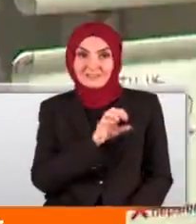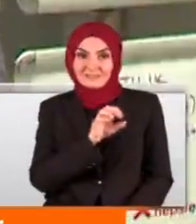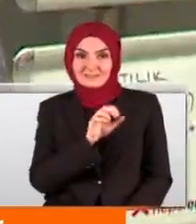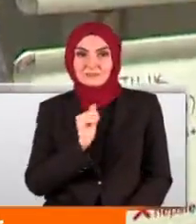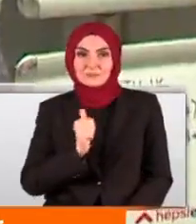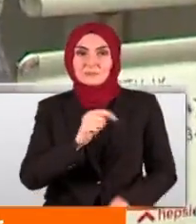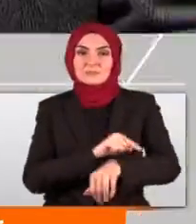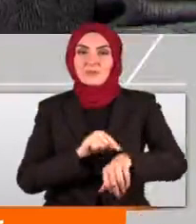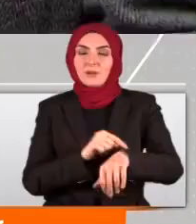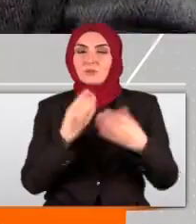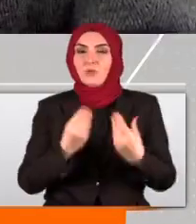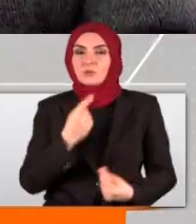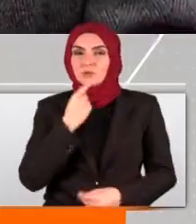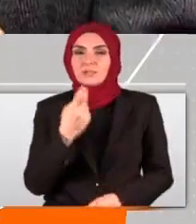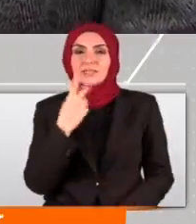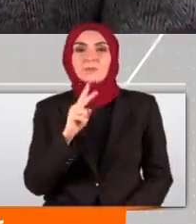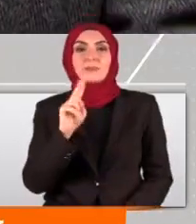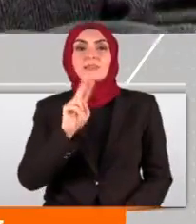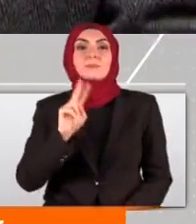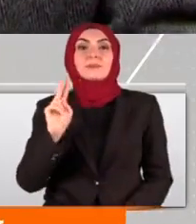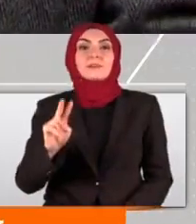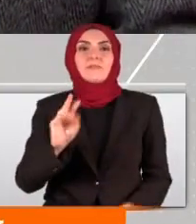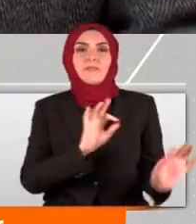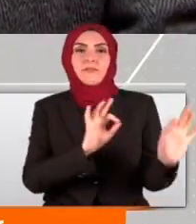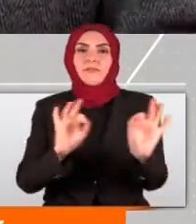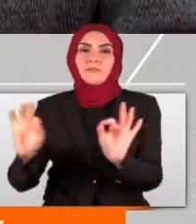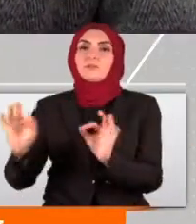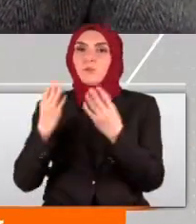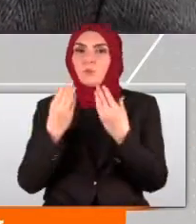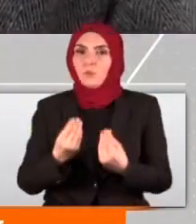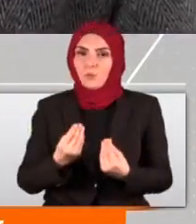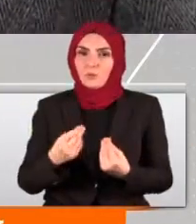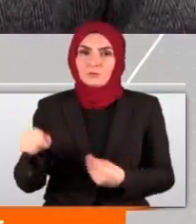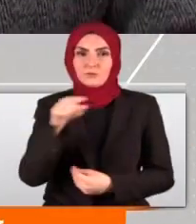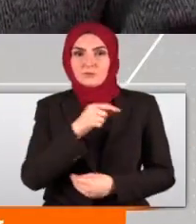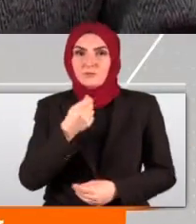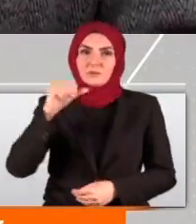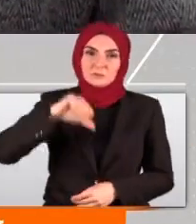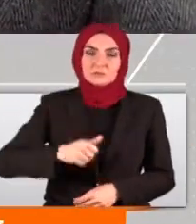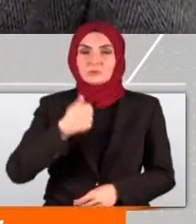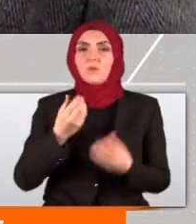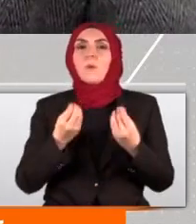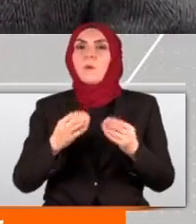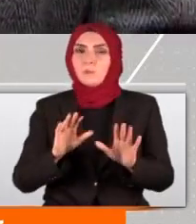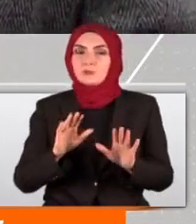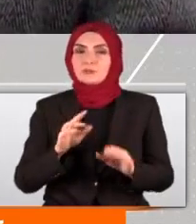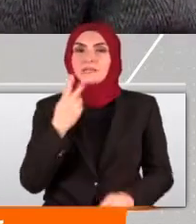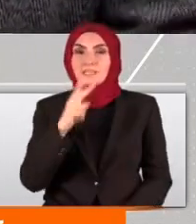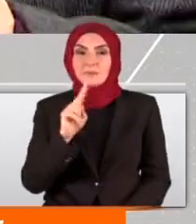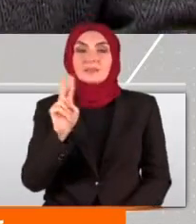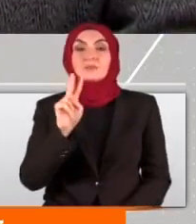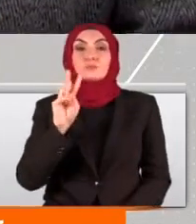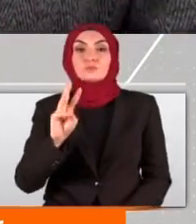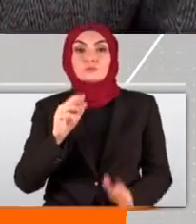görünüyor. 2022 stabil şekilde geçecek. Yani 3 aşağı 5 yukarı bu piyasa değişmeyecek. Ama 2023'ten sonra ben hem